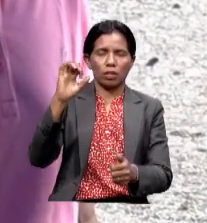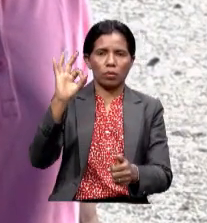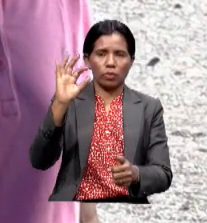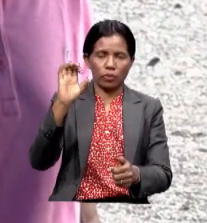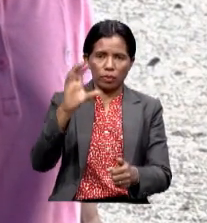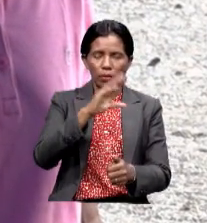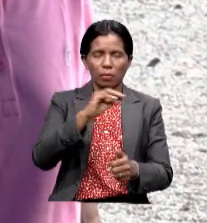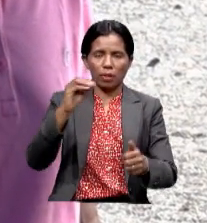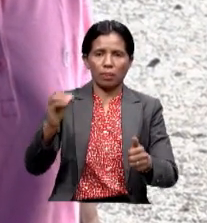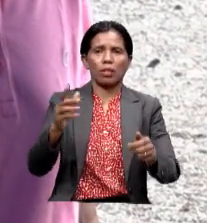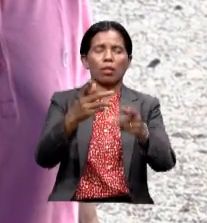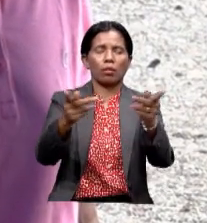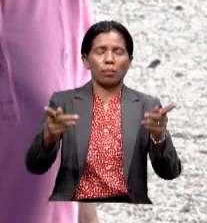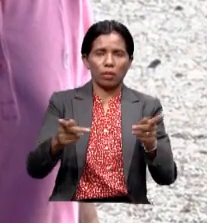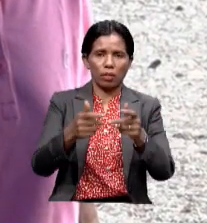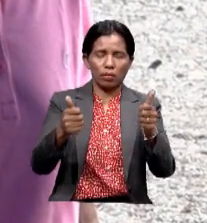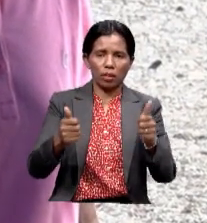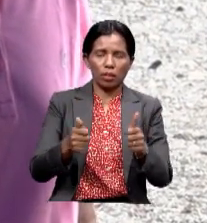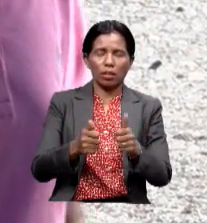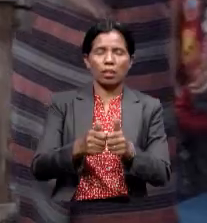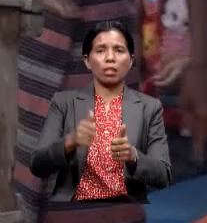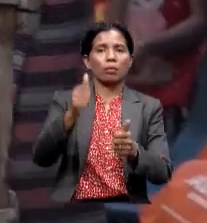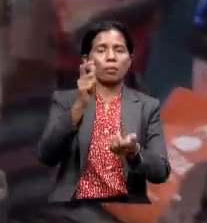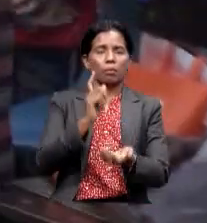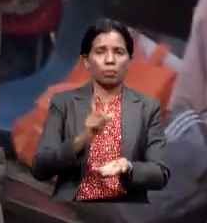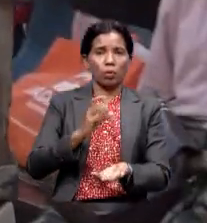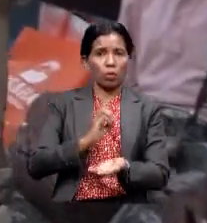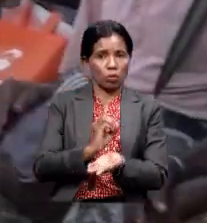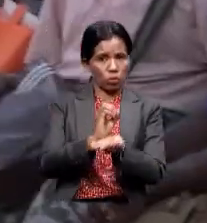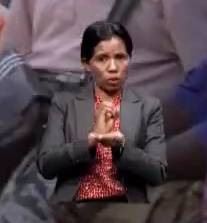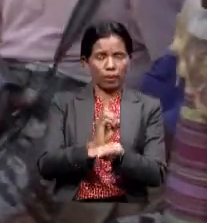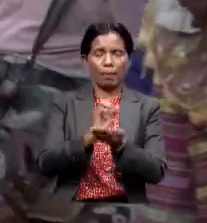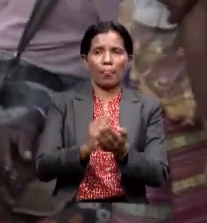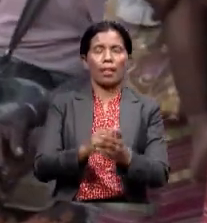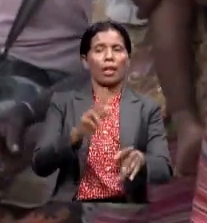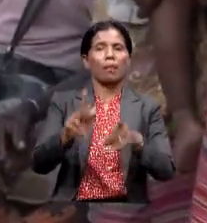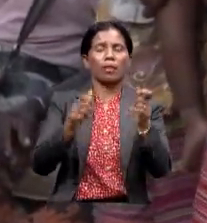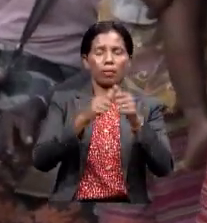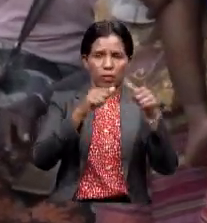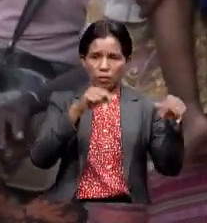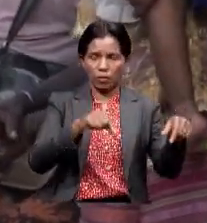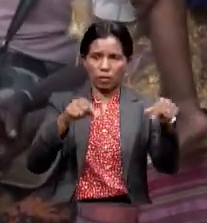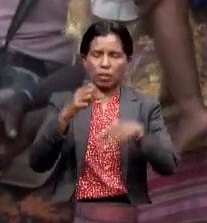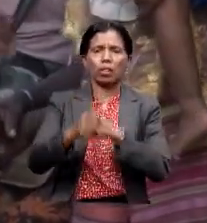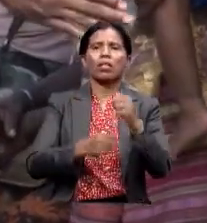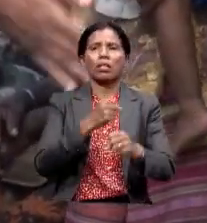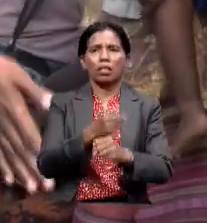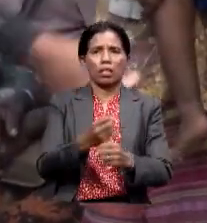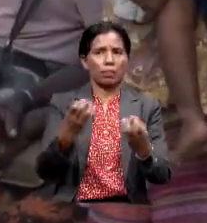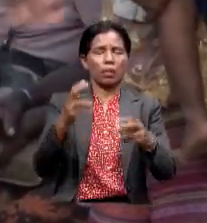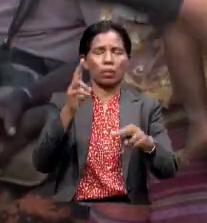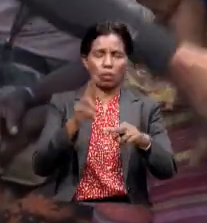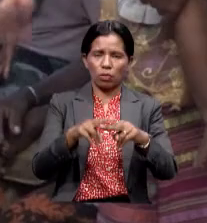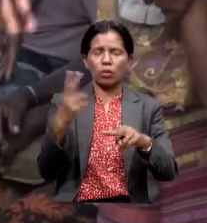nitibe region administrativa especial ku Siambeno. Adiolinda hanesang emo deficiencia durante tinan barak turret